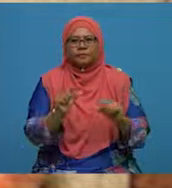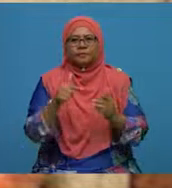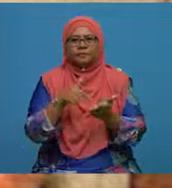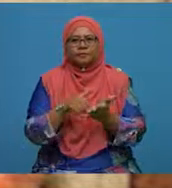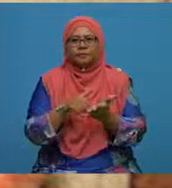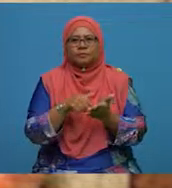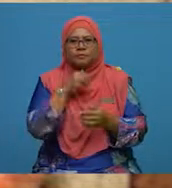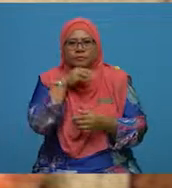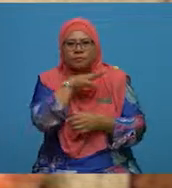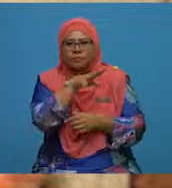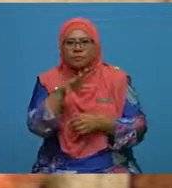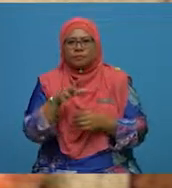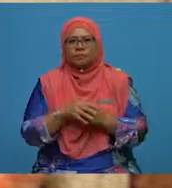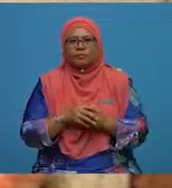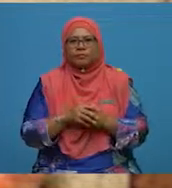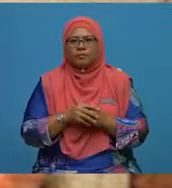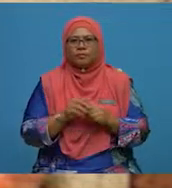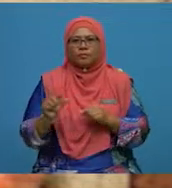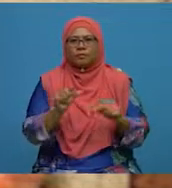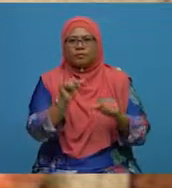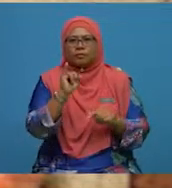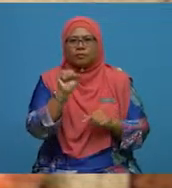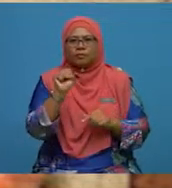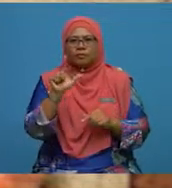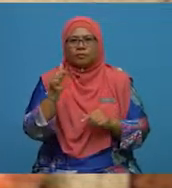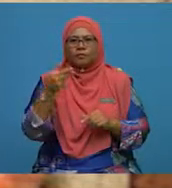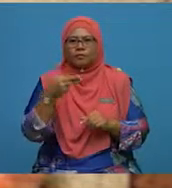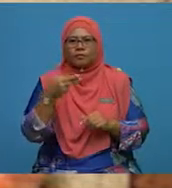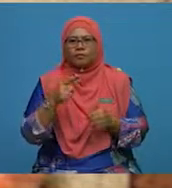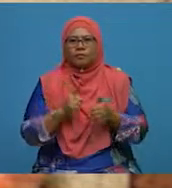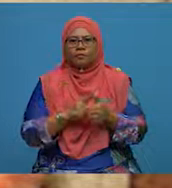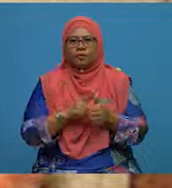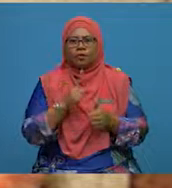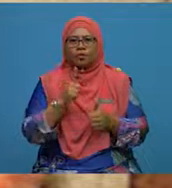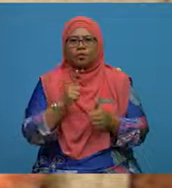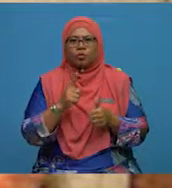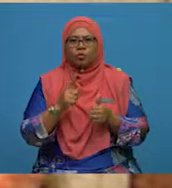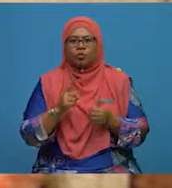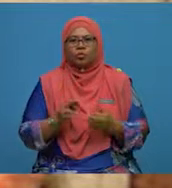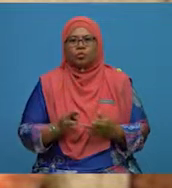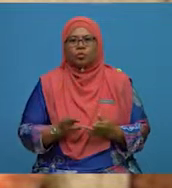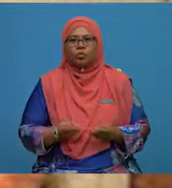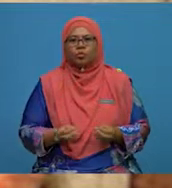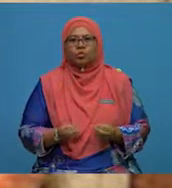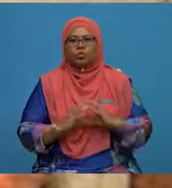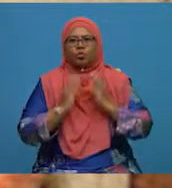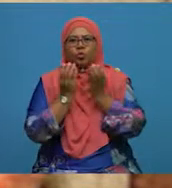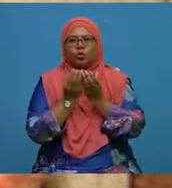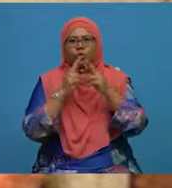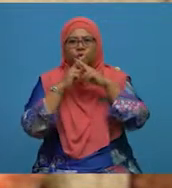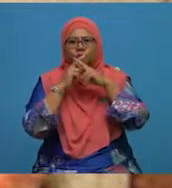Gerakan ini dipengaruhi oleh gerakan Islah, iaitu satu pertubuhan sulit yang